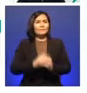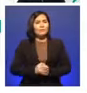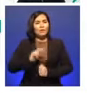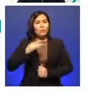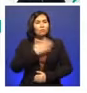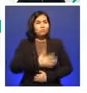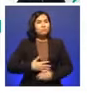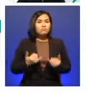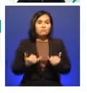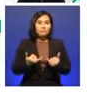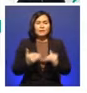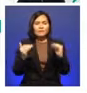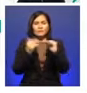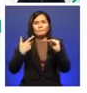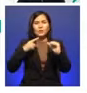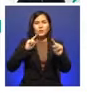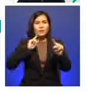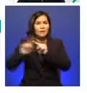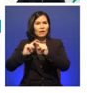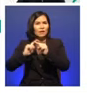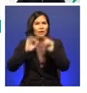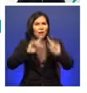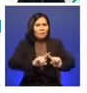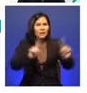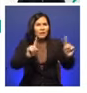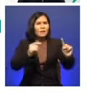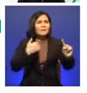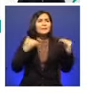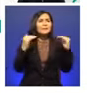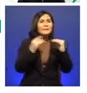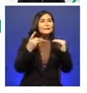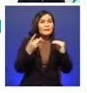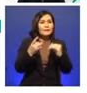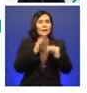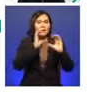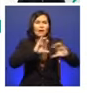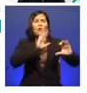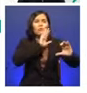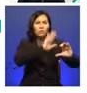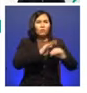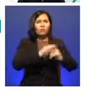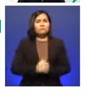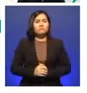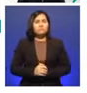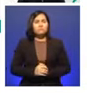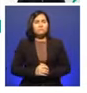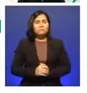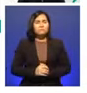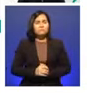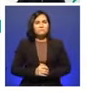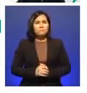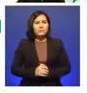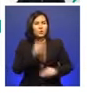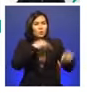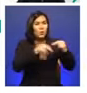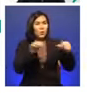จจุบันก็ยังมีสิทธิประโยชน์ที่แตกต่างกันนะครับทั้งสิทธิสวัสดิการของข้าราชการต่างๆนะครับก็ควบคุมทั้งครอบครัว